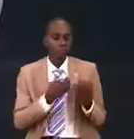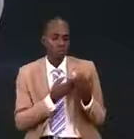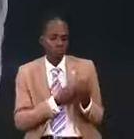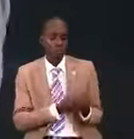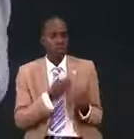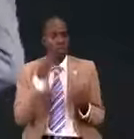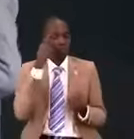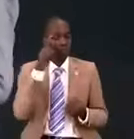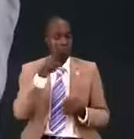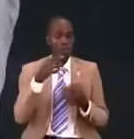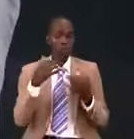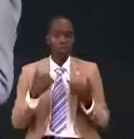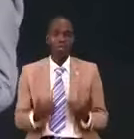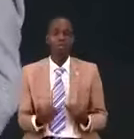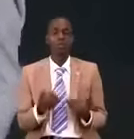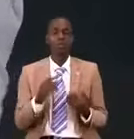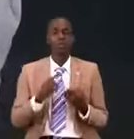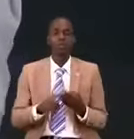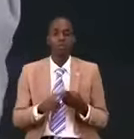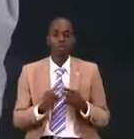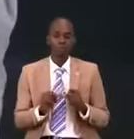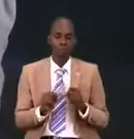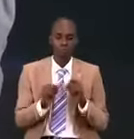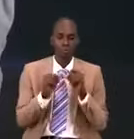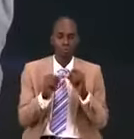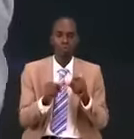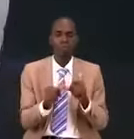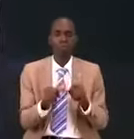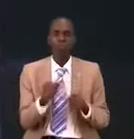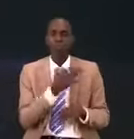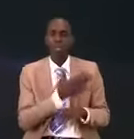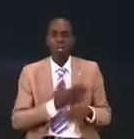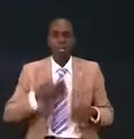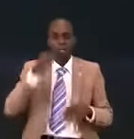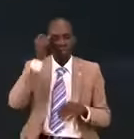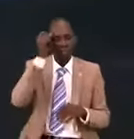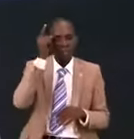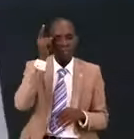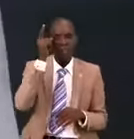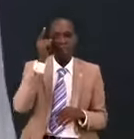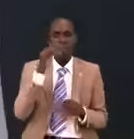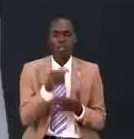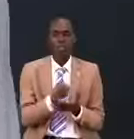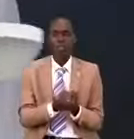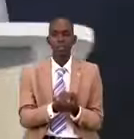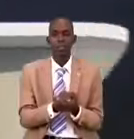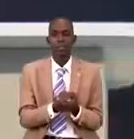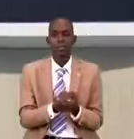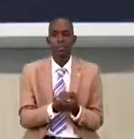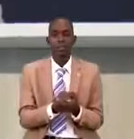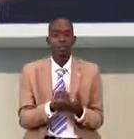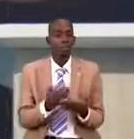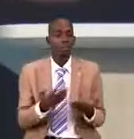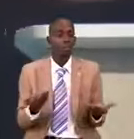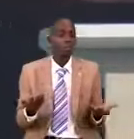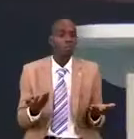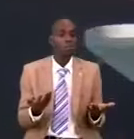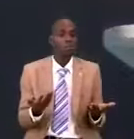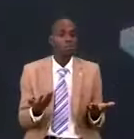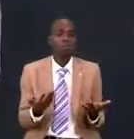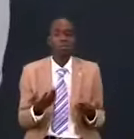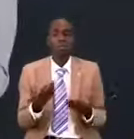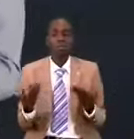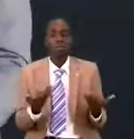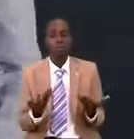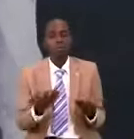comprennes que ce que les autres évitent ce que les autres essaient